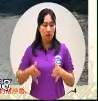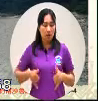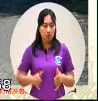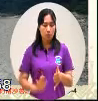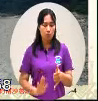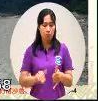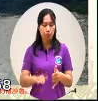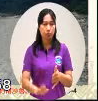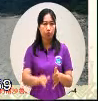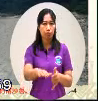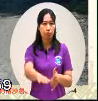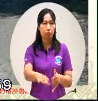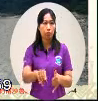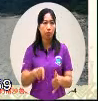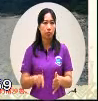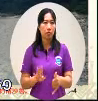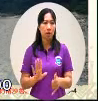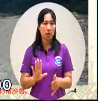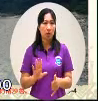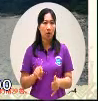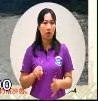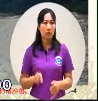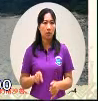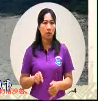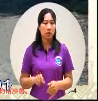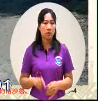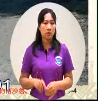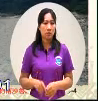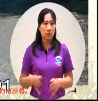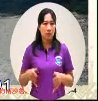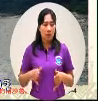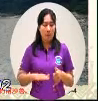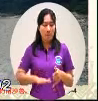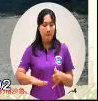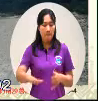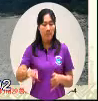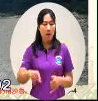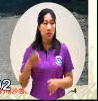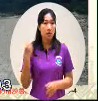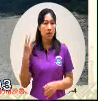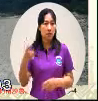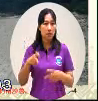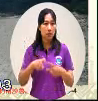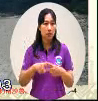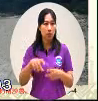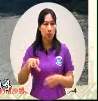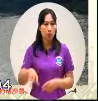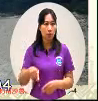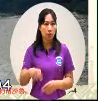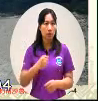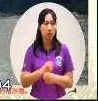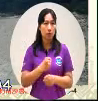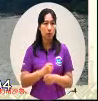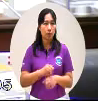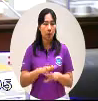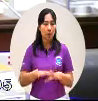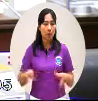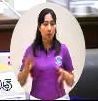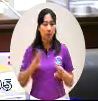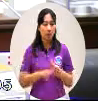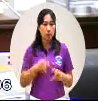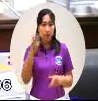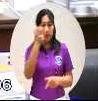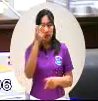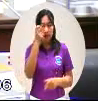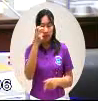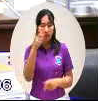啊，也希望把它列到里面哈。新工处如果说在做一个安全一种检视之后